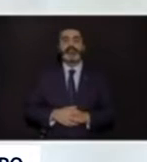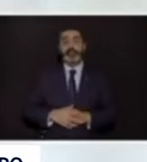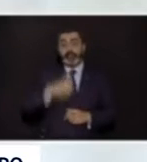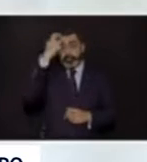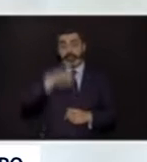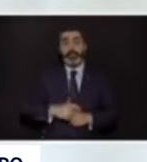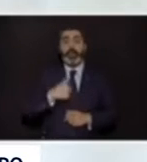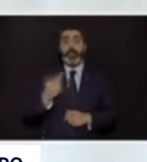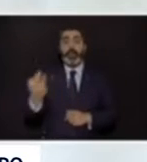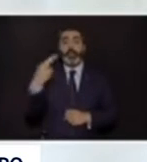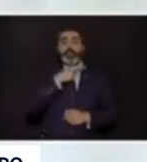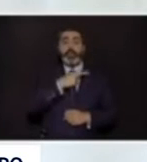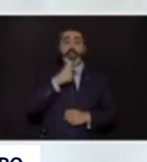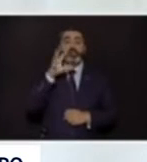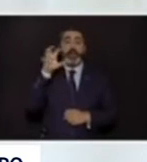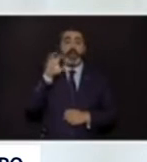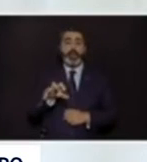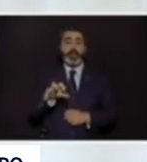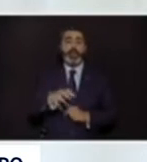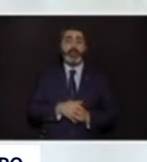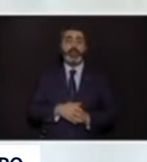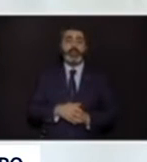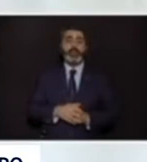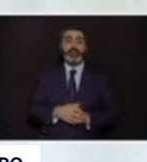μιας χώρας που βρίσκεται